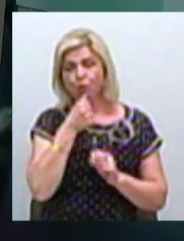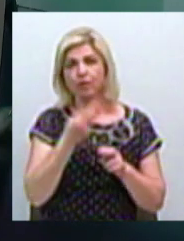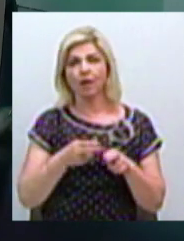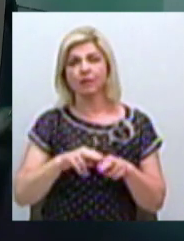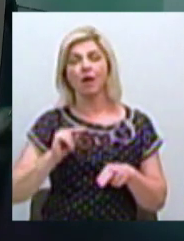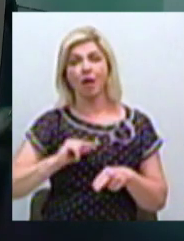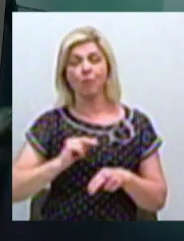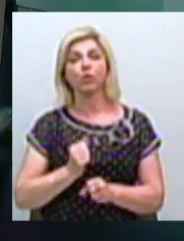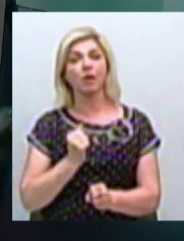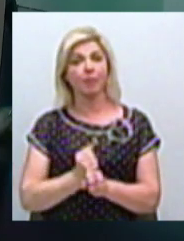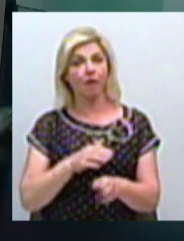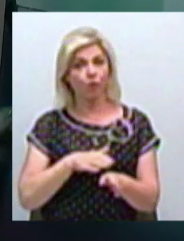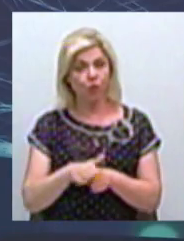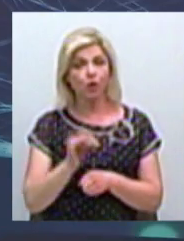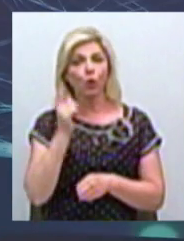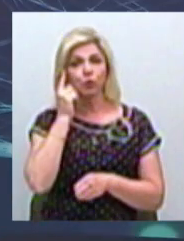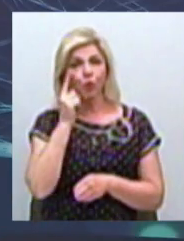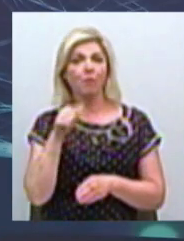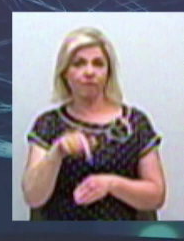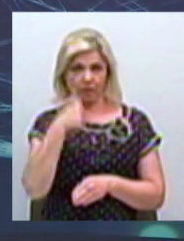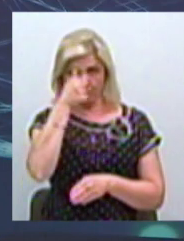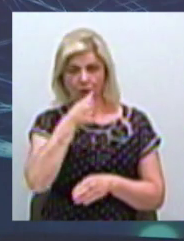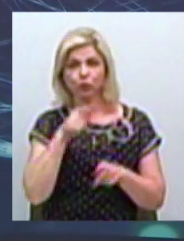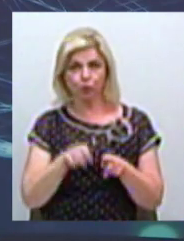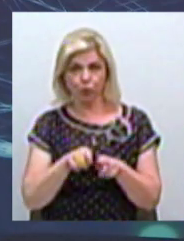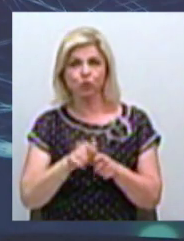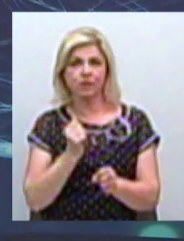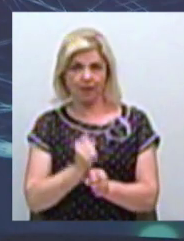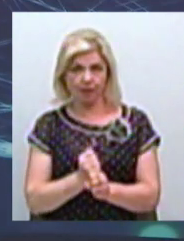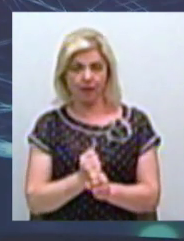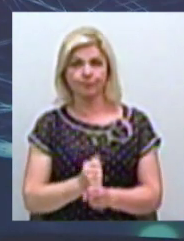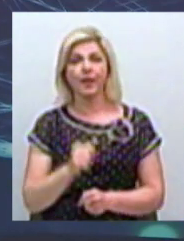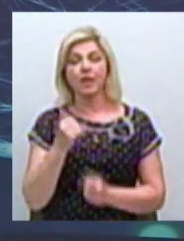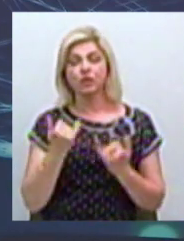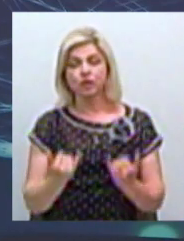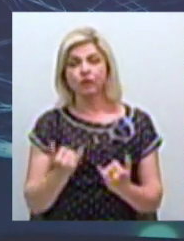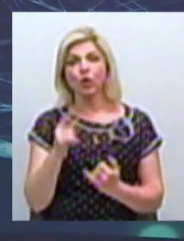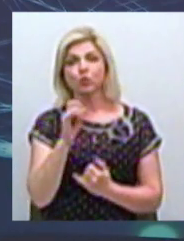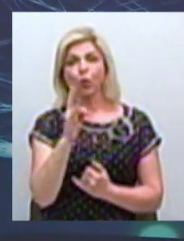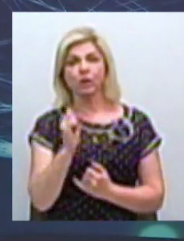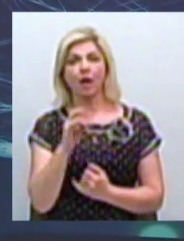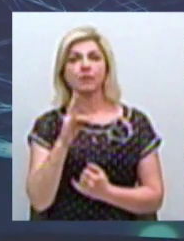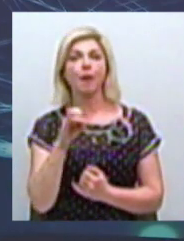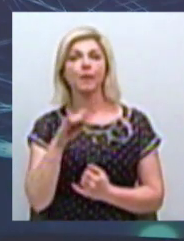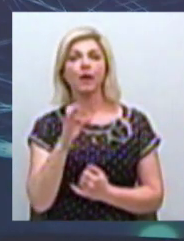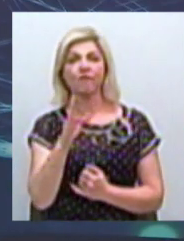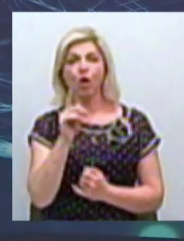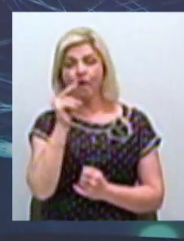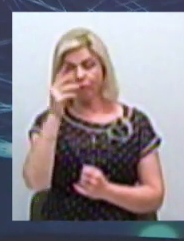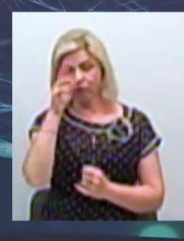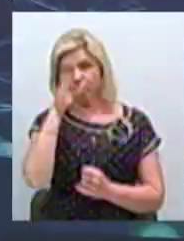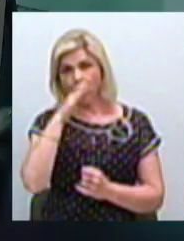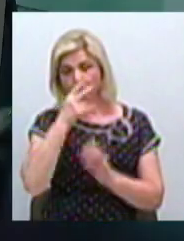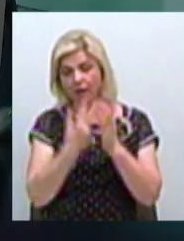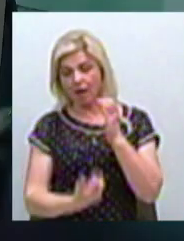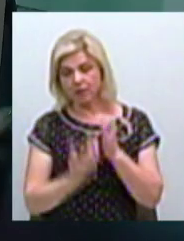ее сделаем и в этом году. Но на сегодняшний момент на зоне отдыха «Намыв» к водолазному обследованию еще не приступали.